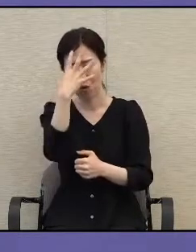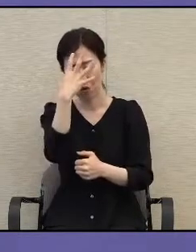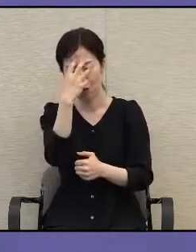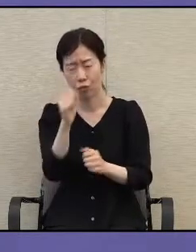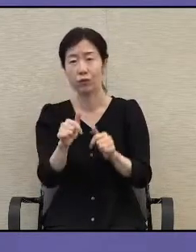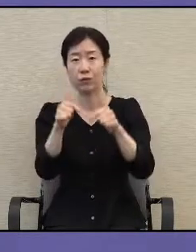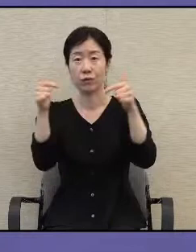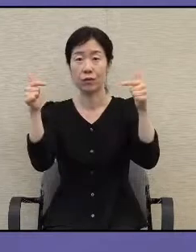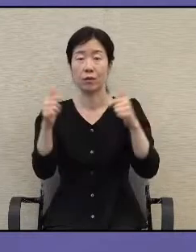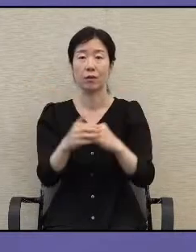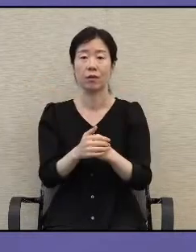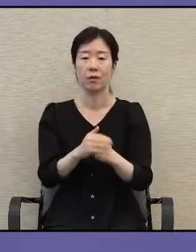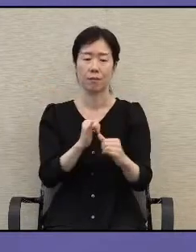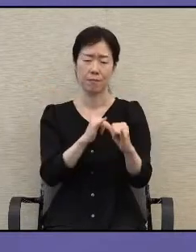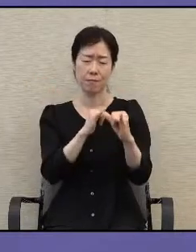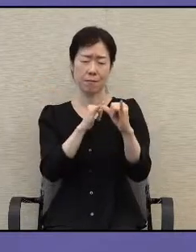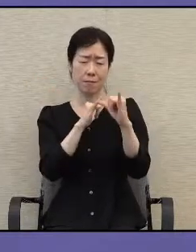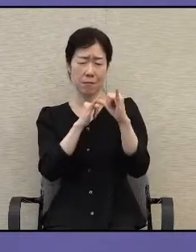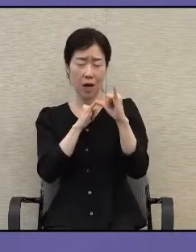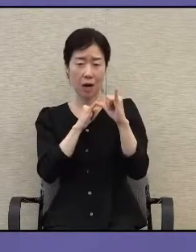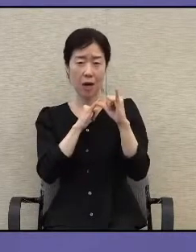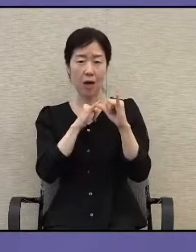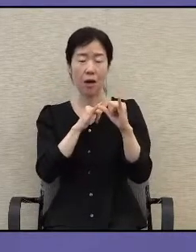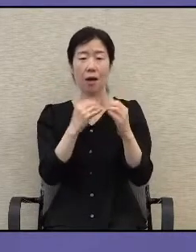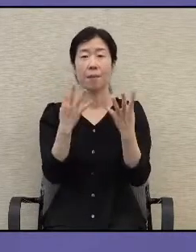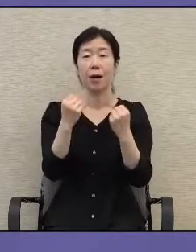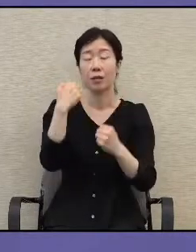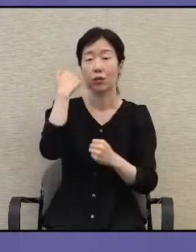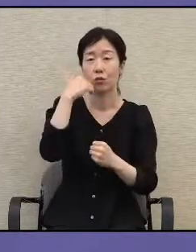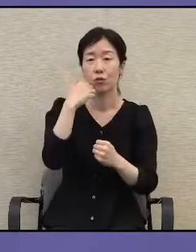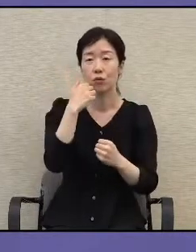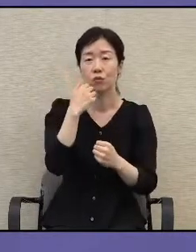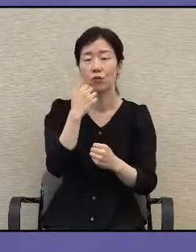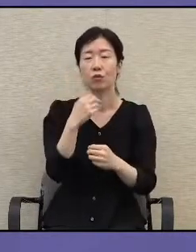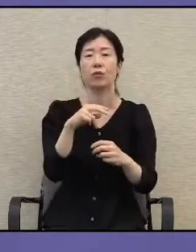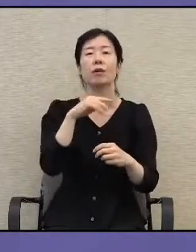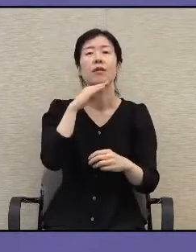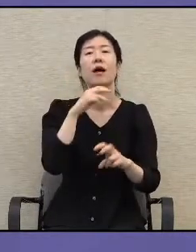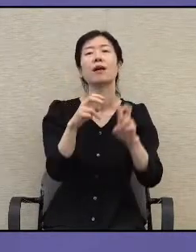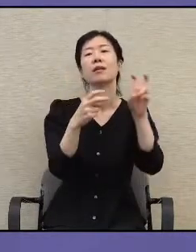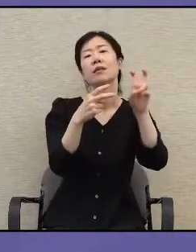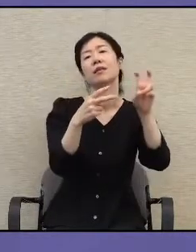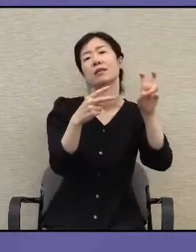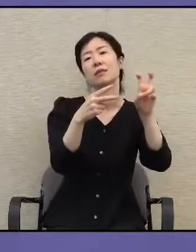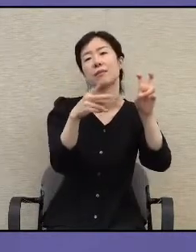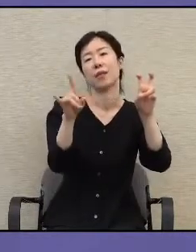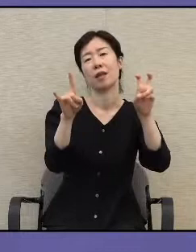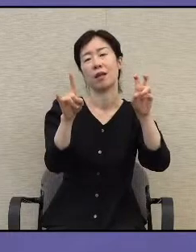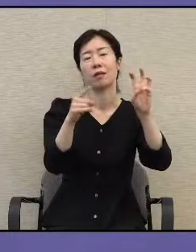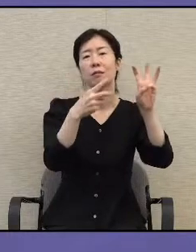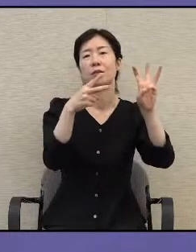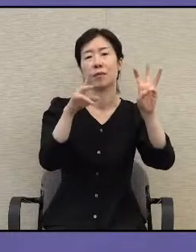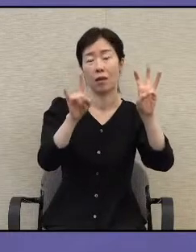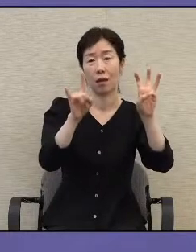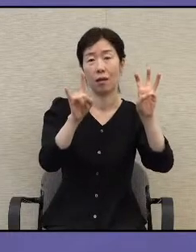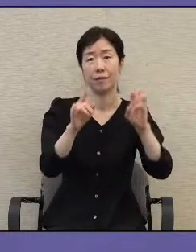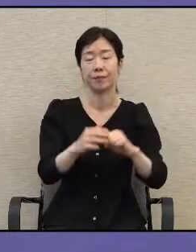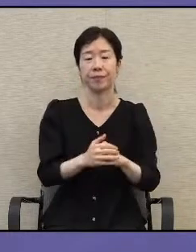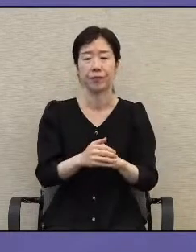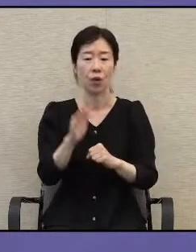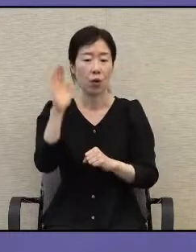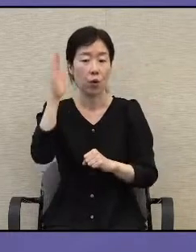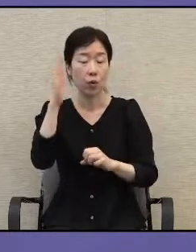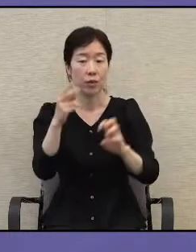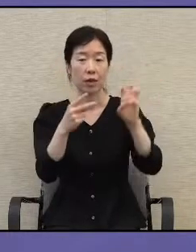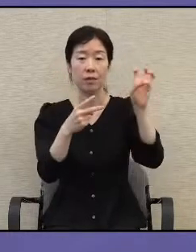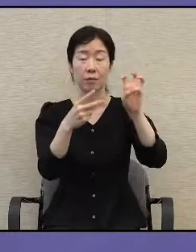이 역시 이제 20대, 30대가 높은데, 특히 이제 20대가 초반에 굉장히 자살 생각이 높았습니다. 최근에 들어서 이제 30대가